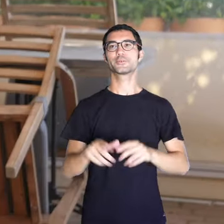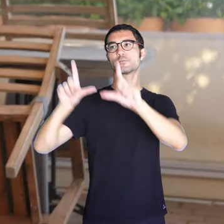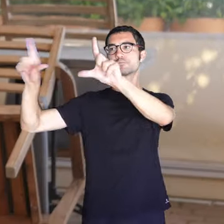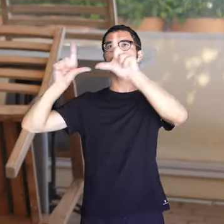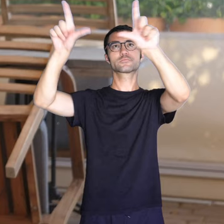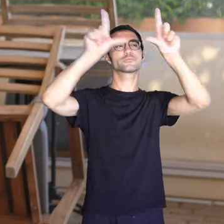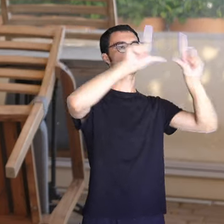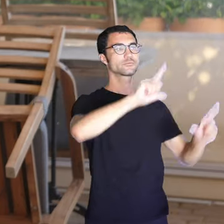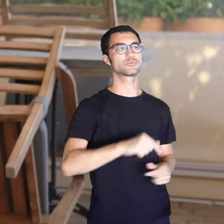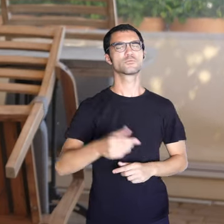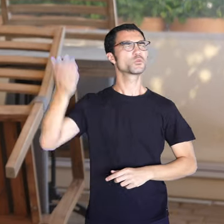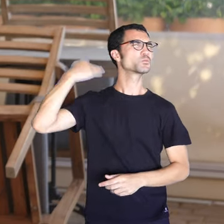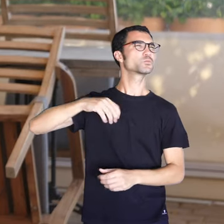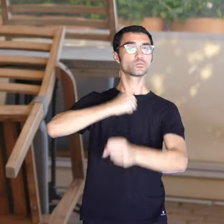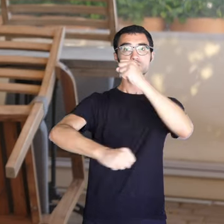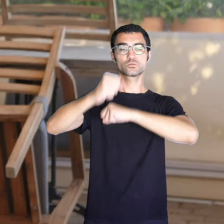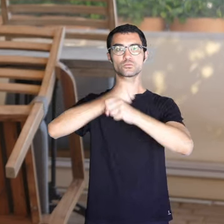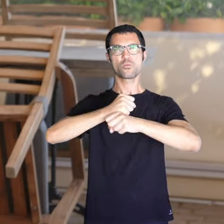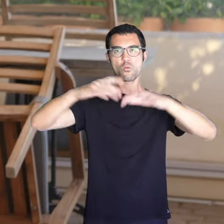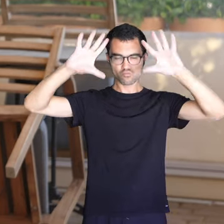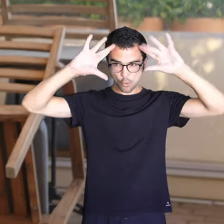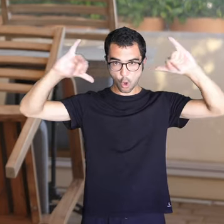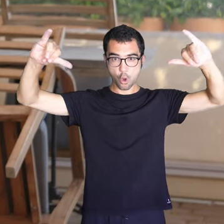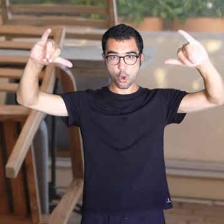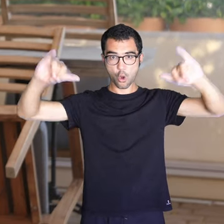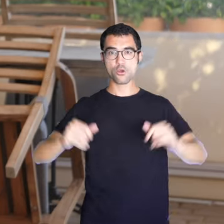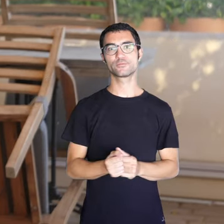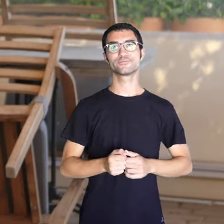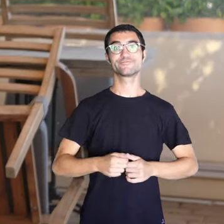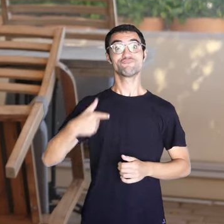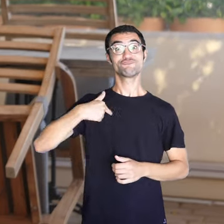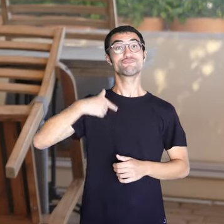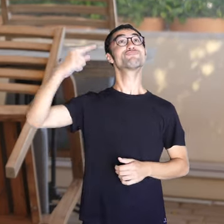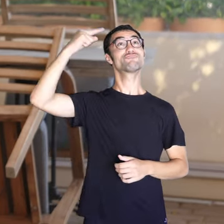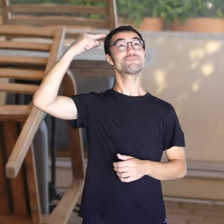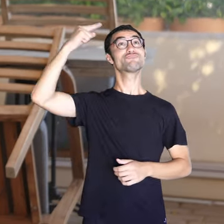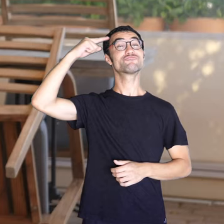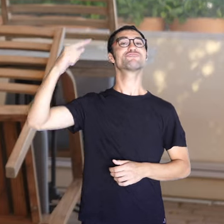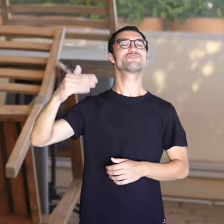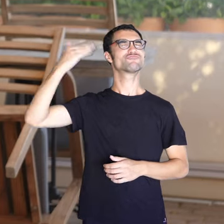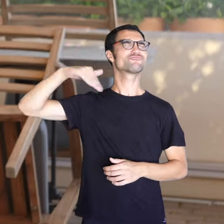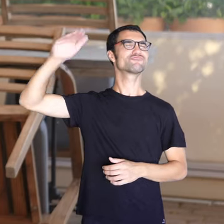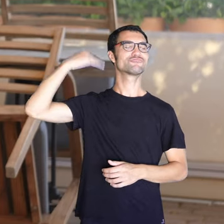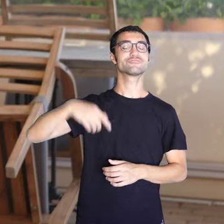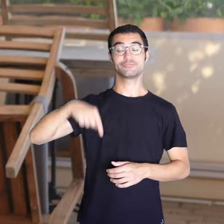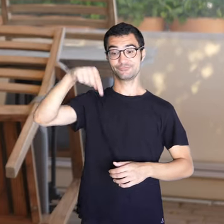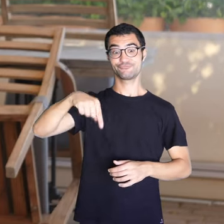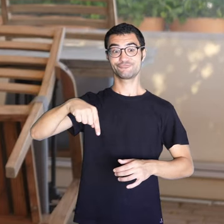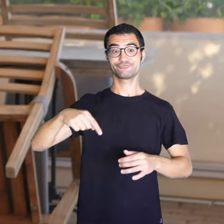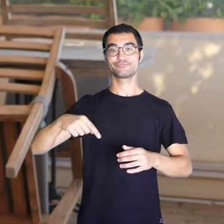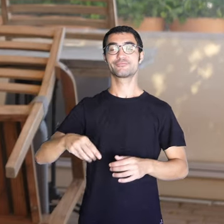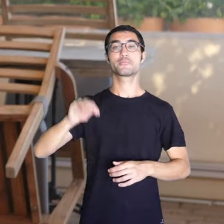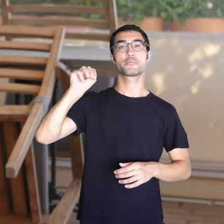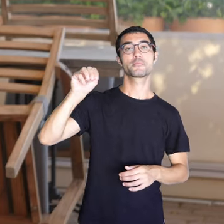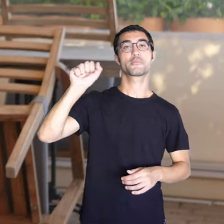i un any o dos van d'un bou. Jo me'n recordo tot això. I després feien les festes aquí en el Marisol,